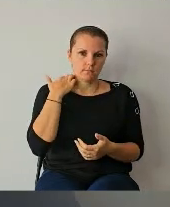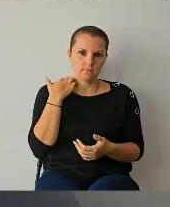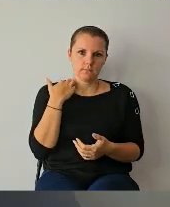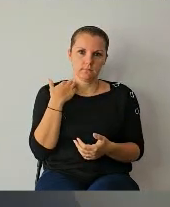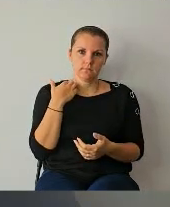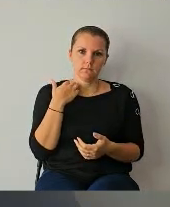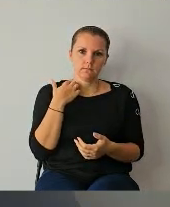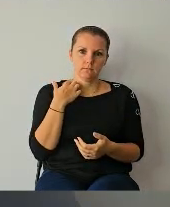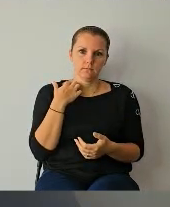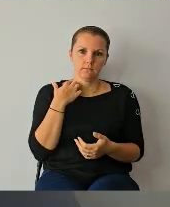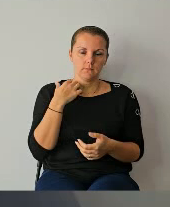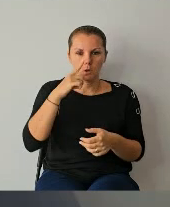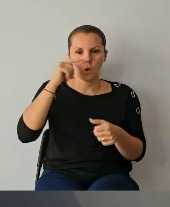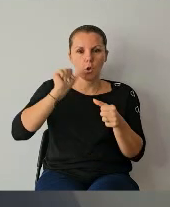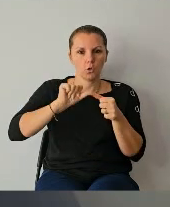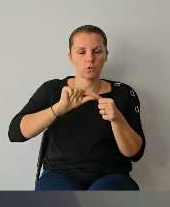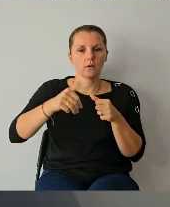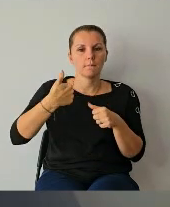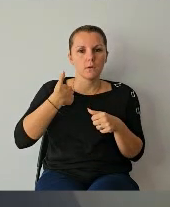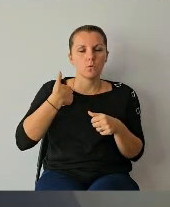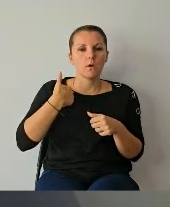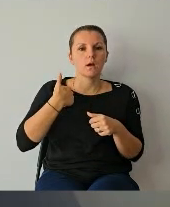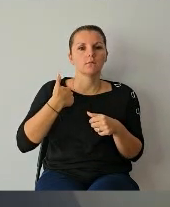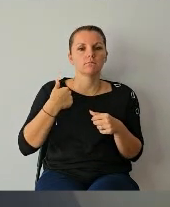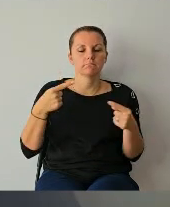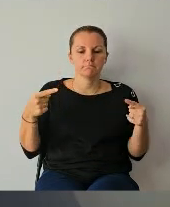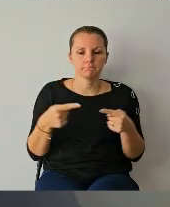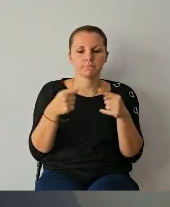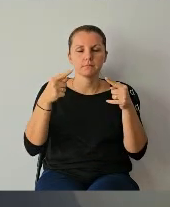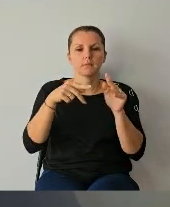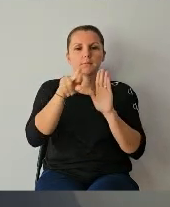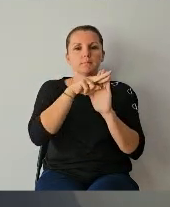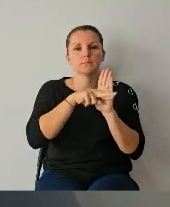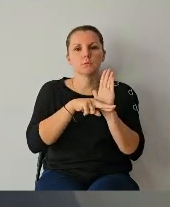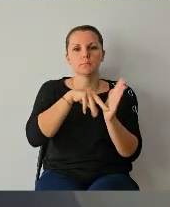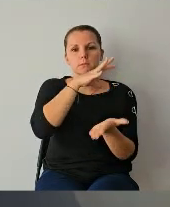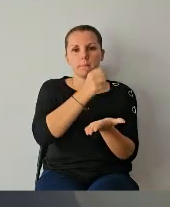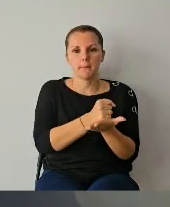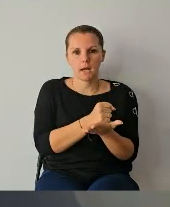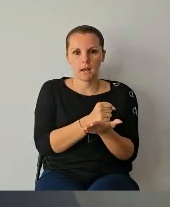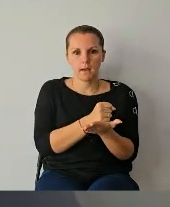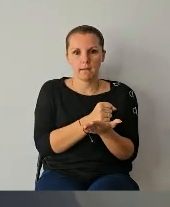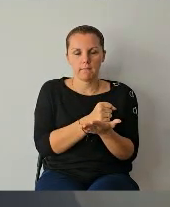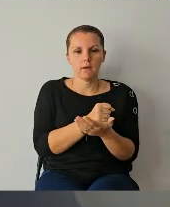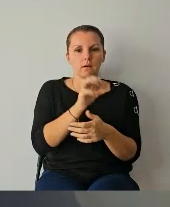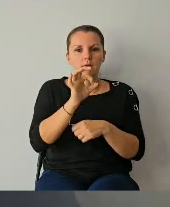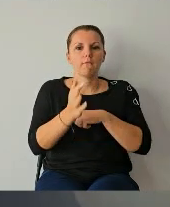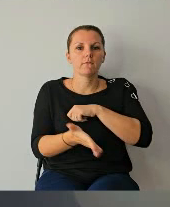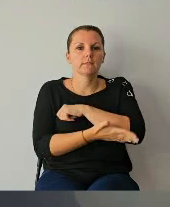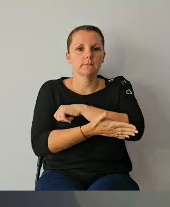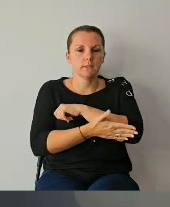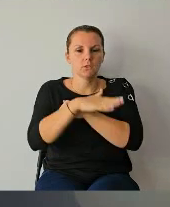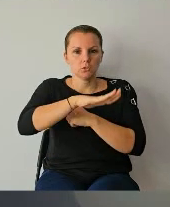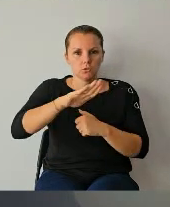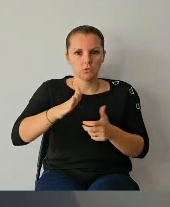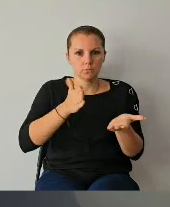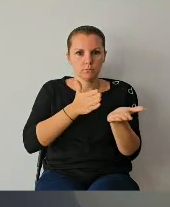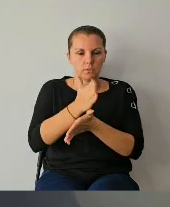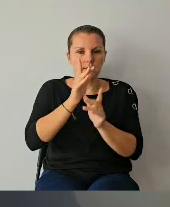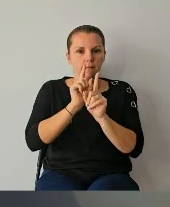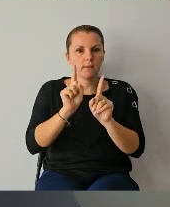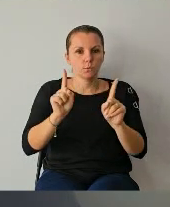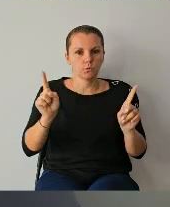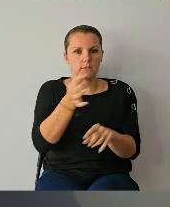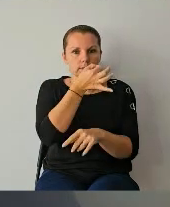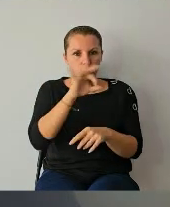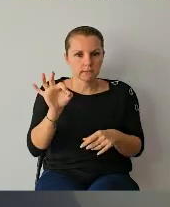Dotyczyło to godności przepisów prawa dotyczącego wsparcia dzieci poprzez nauczycieli specjalistów,